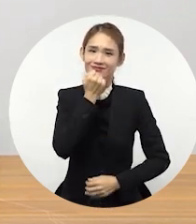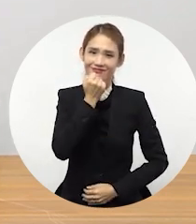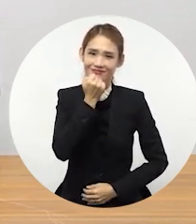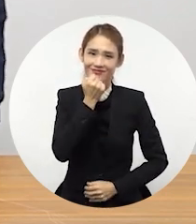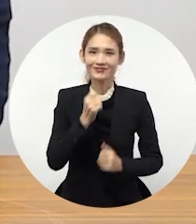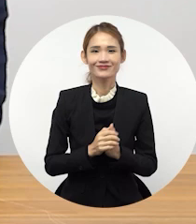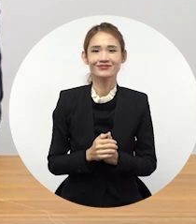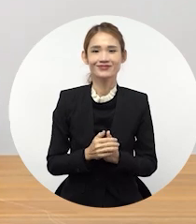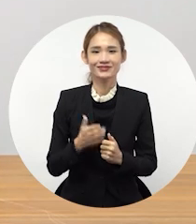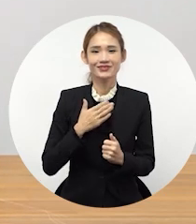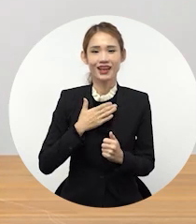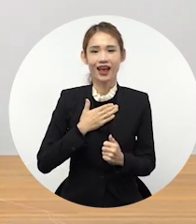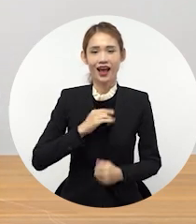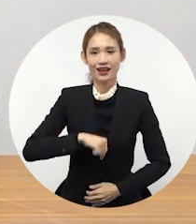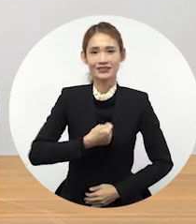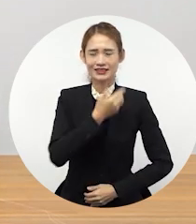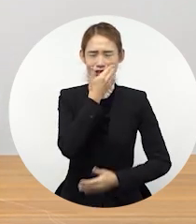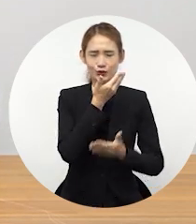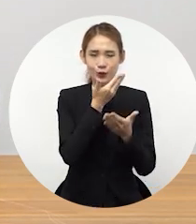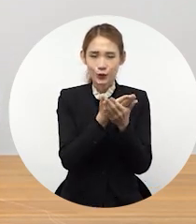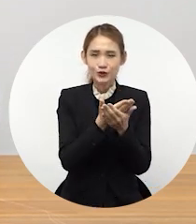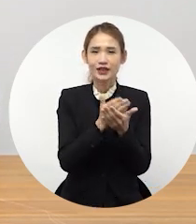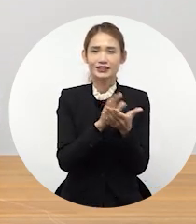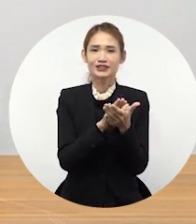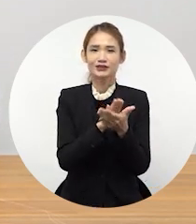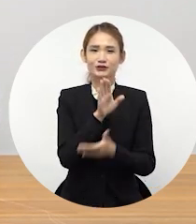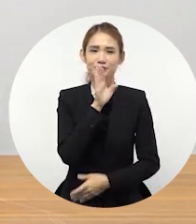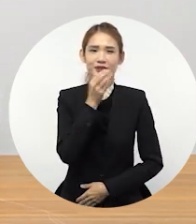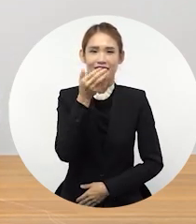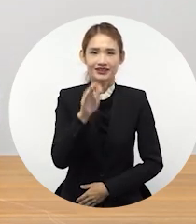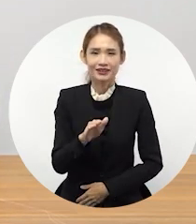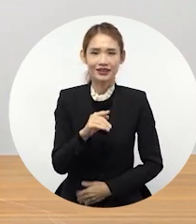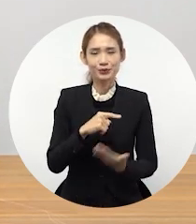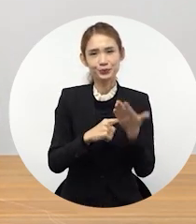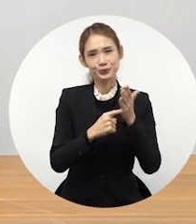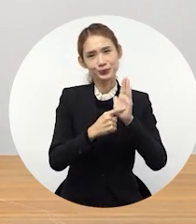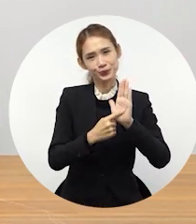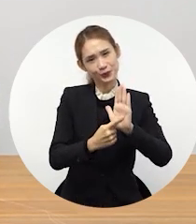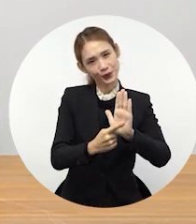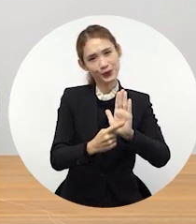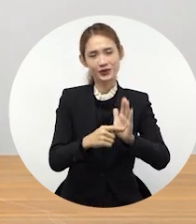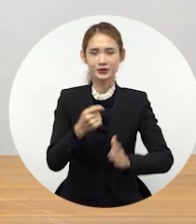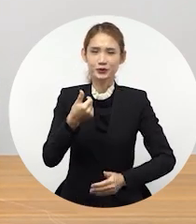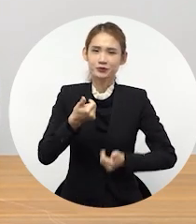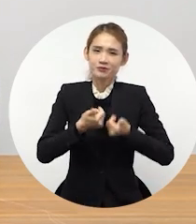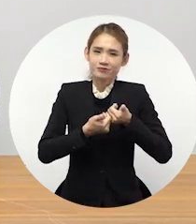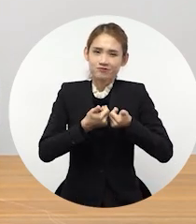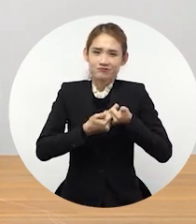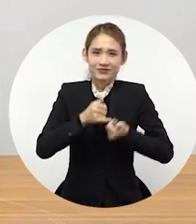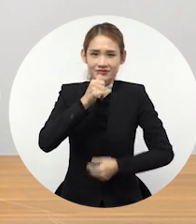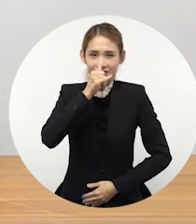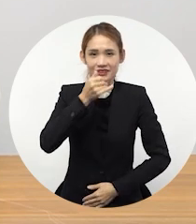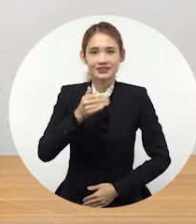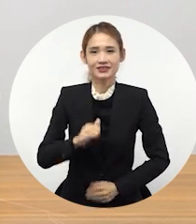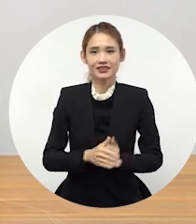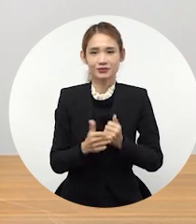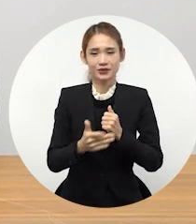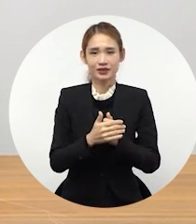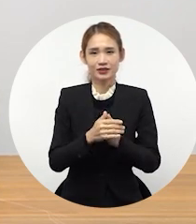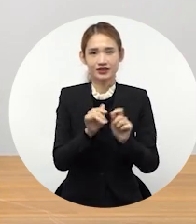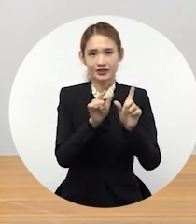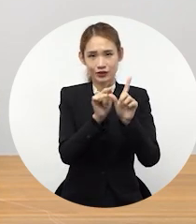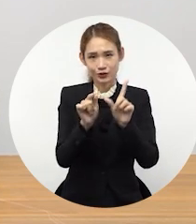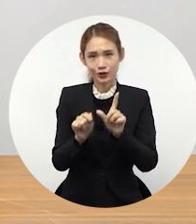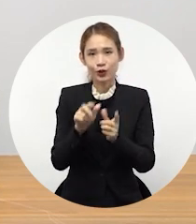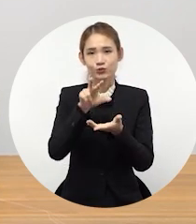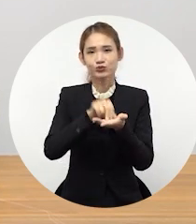있어요. 친구야. 그러니까 네. 제가 저의 가장 소중한 친구긴 하지만 약간 그렇다고 그렇게 표현까지 하고 싶진 않아요. 네. 약간 그렇게